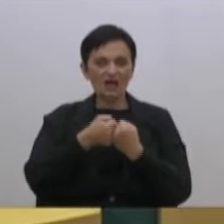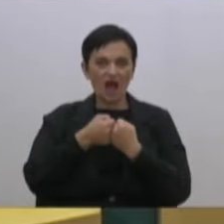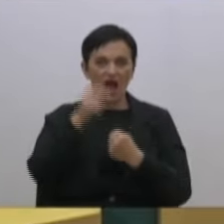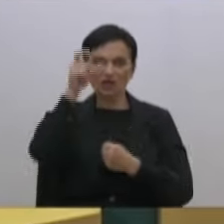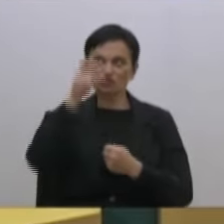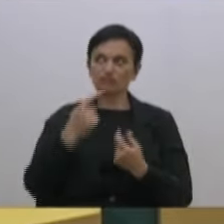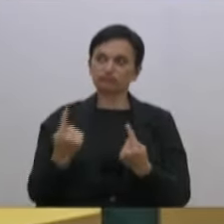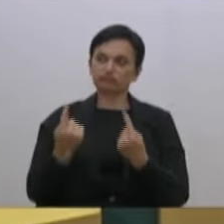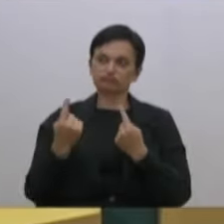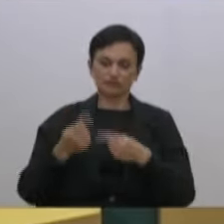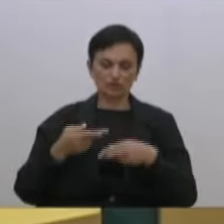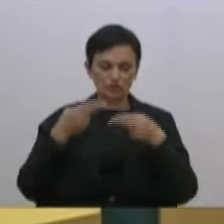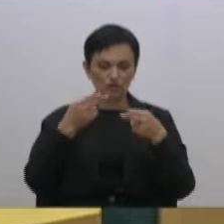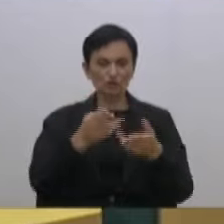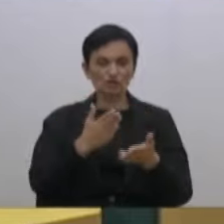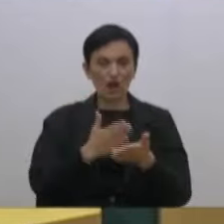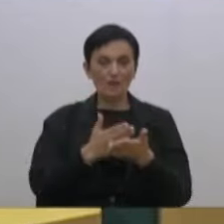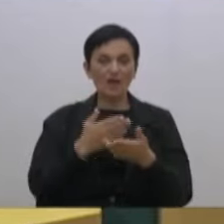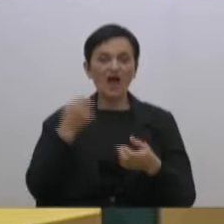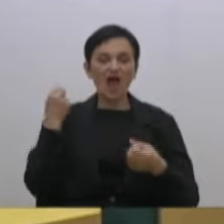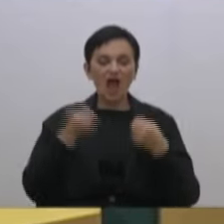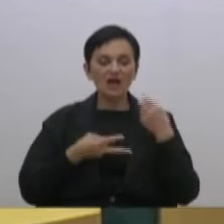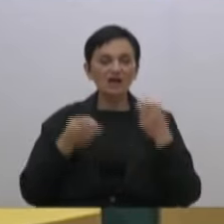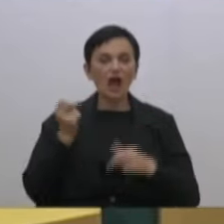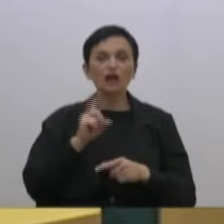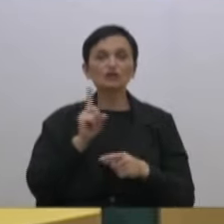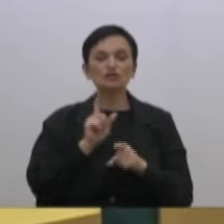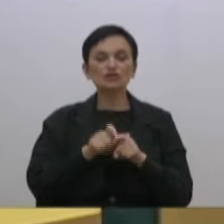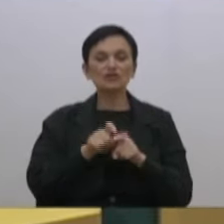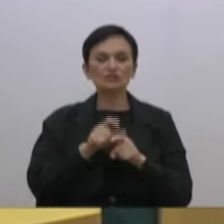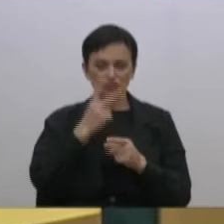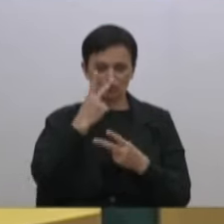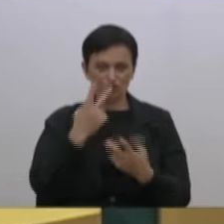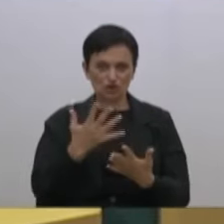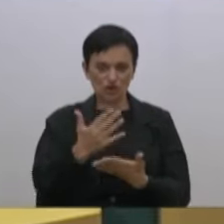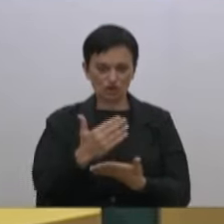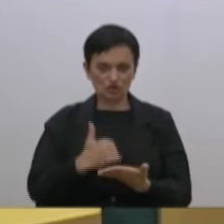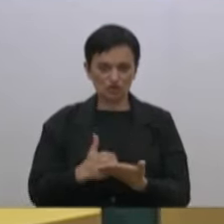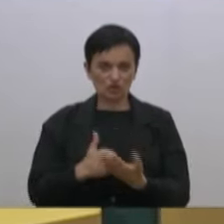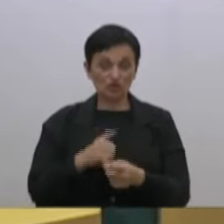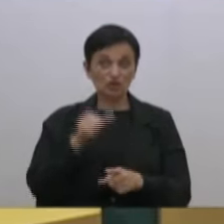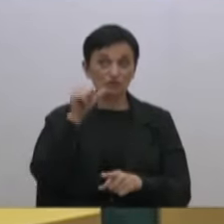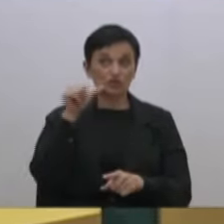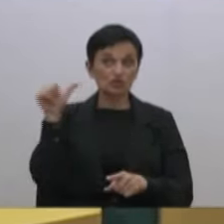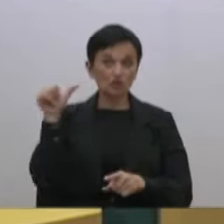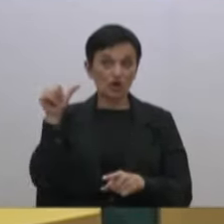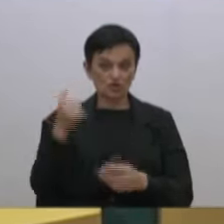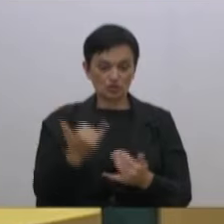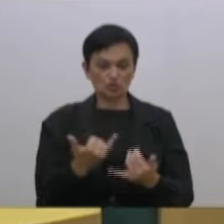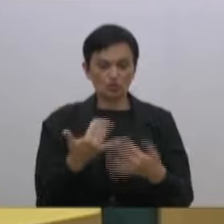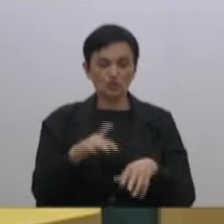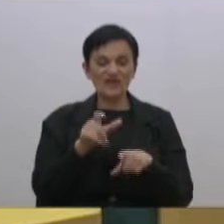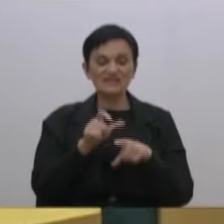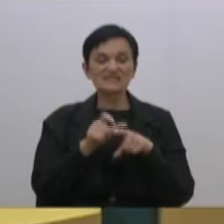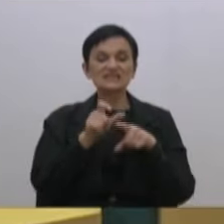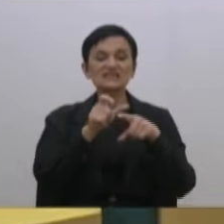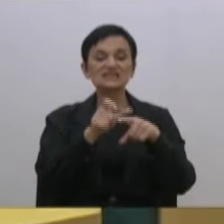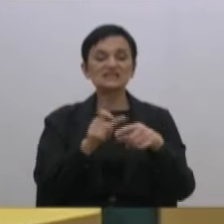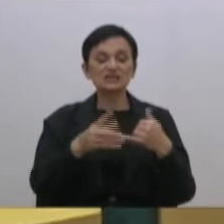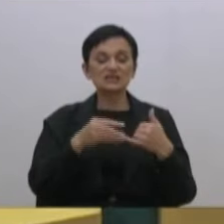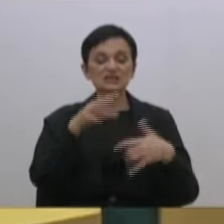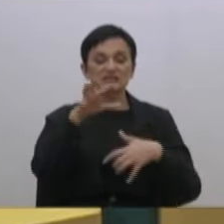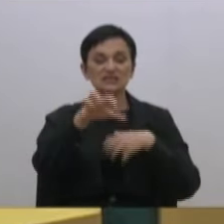არის ჩამოსულიო. რასაც ეკაჩავებოდა, ამის შედეგი ჩანს, როდესაც ჯერ შარშანდა, შემდეგ წელს უკვე სიტყვა